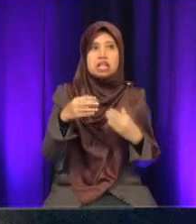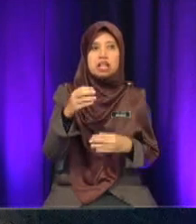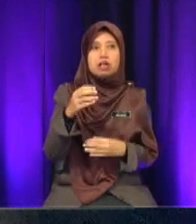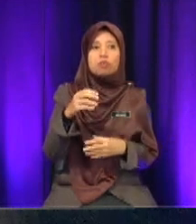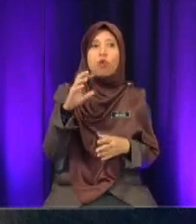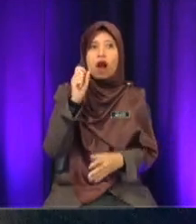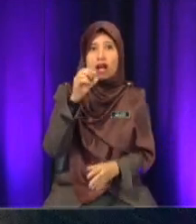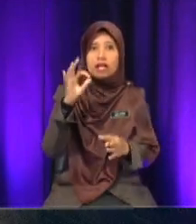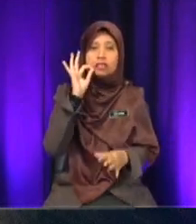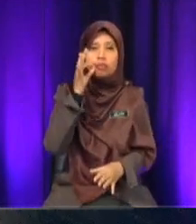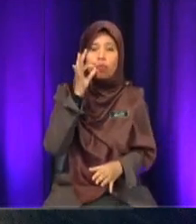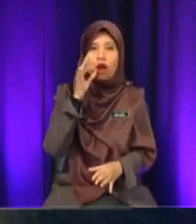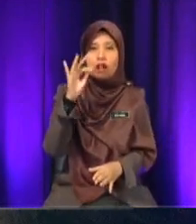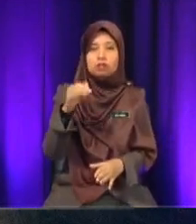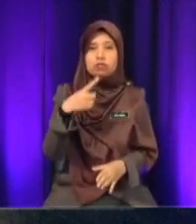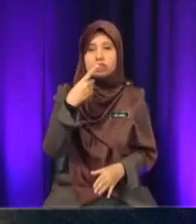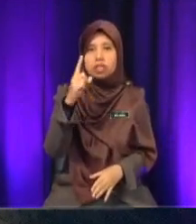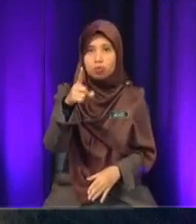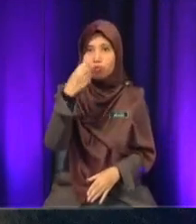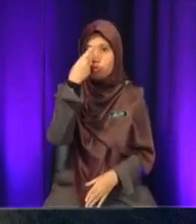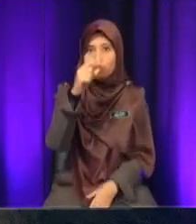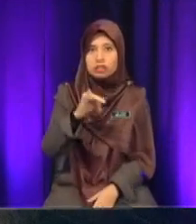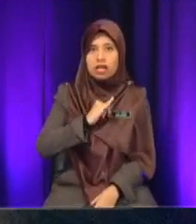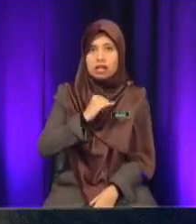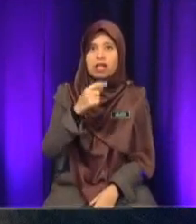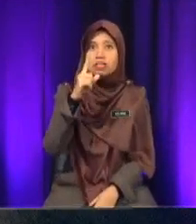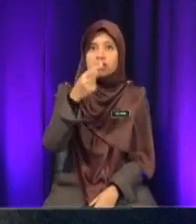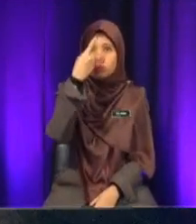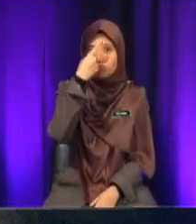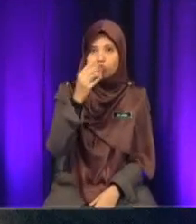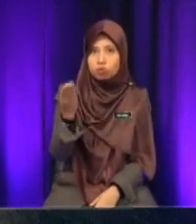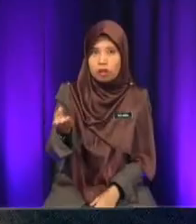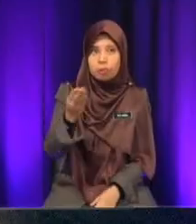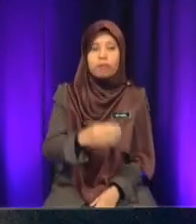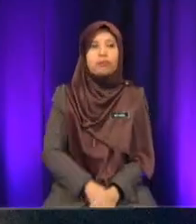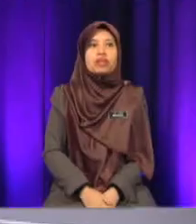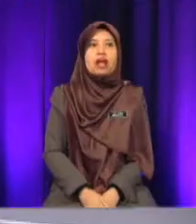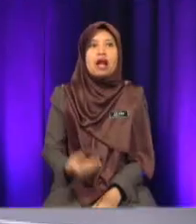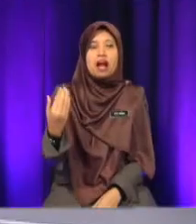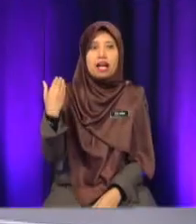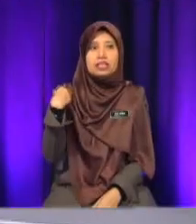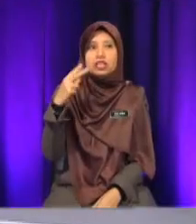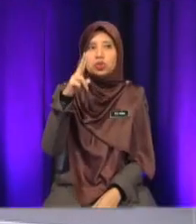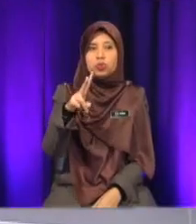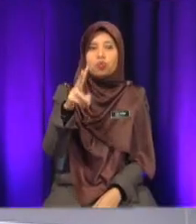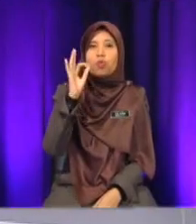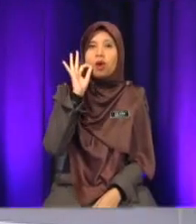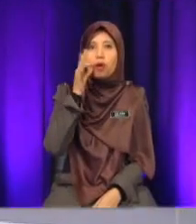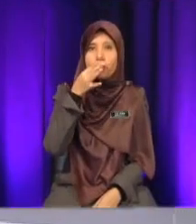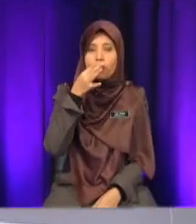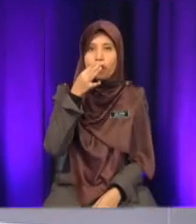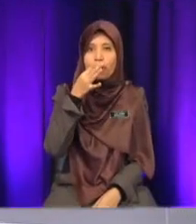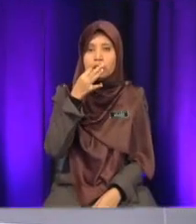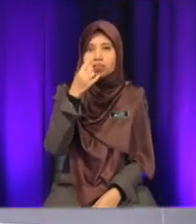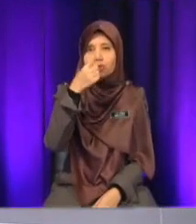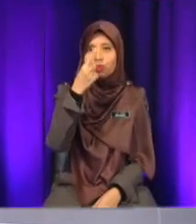kamu saya tinggal baca nih ada tulisan ada dua buah strawberry yang enak satu untuk saya